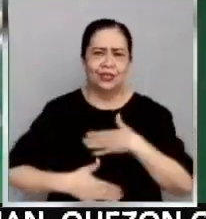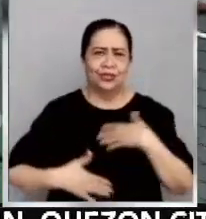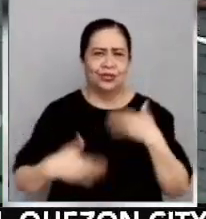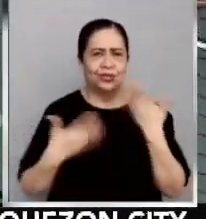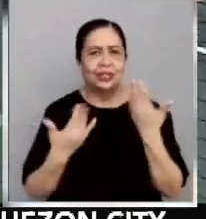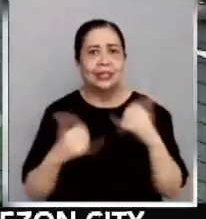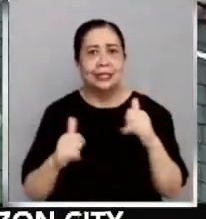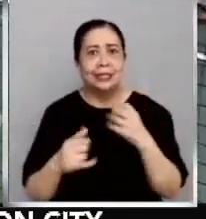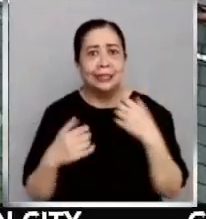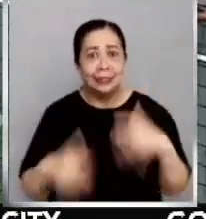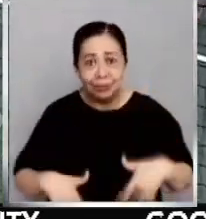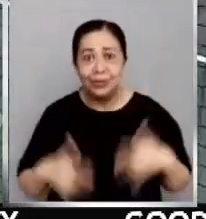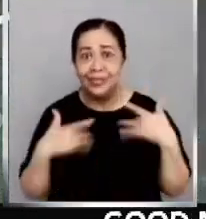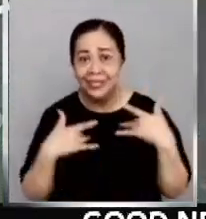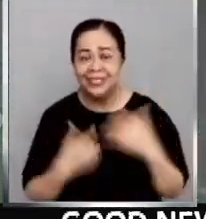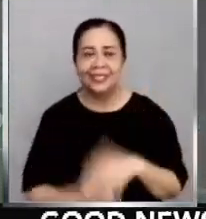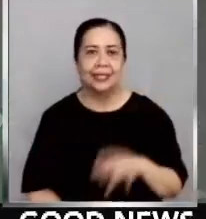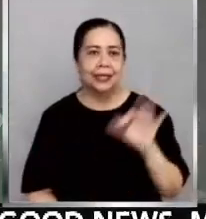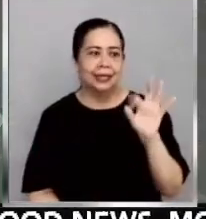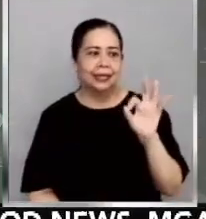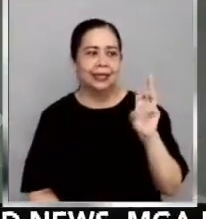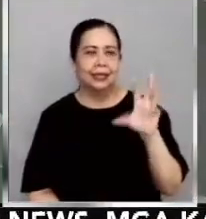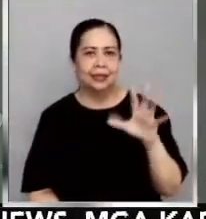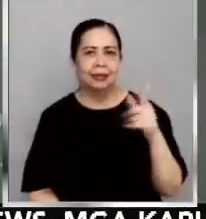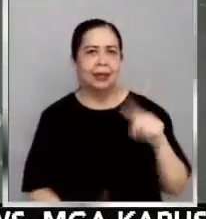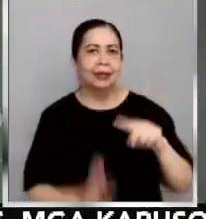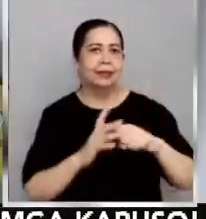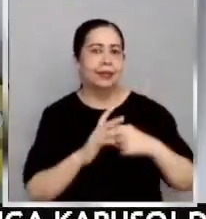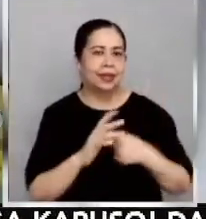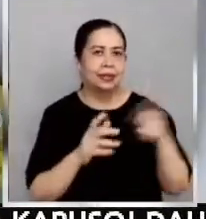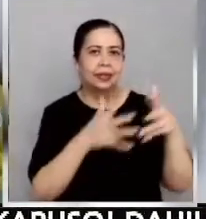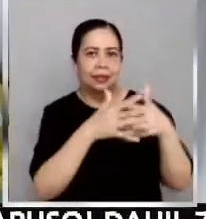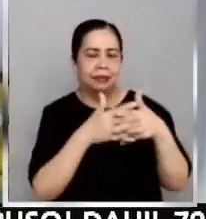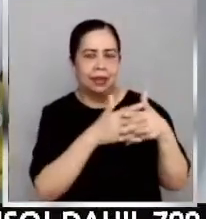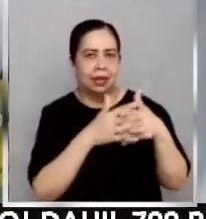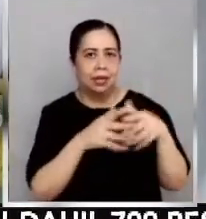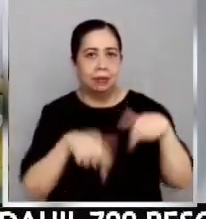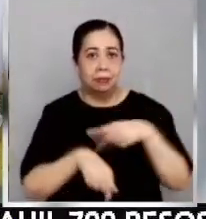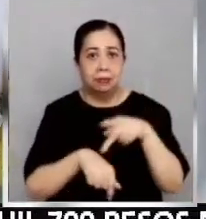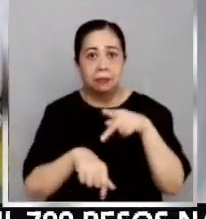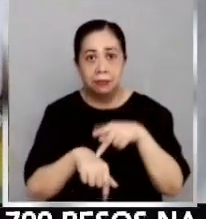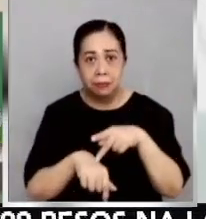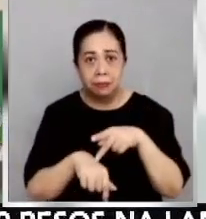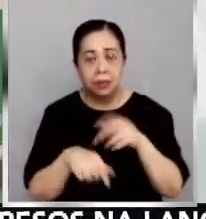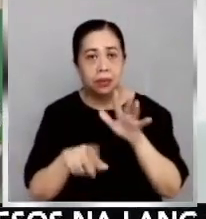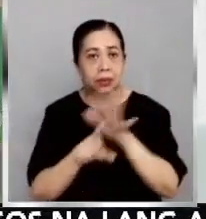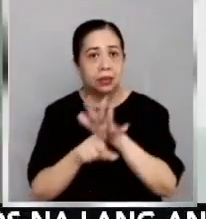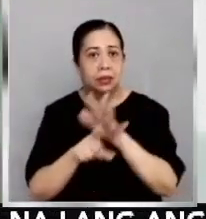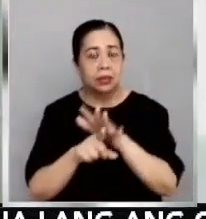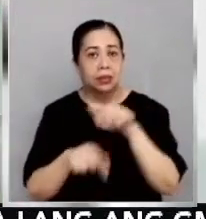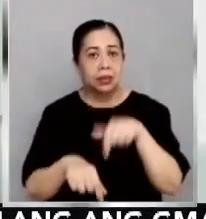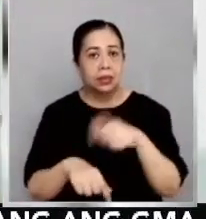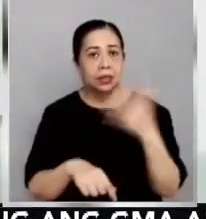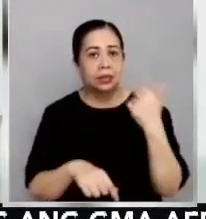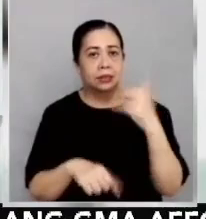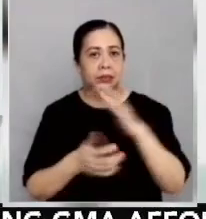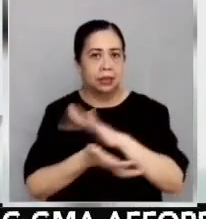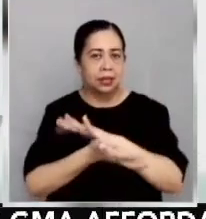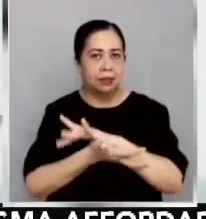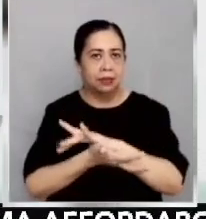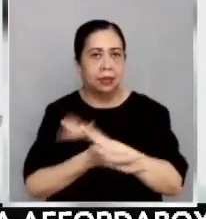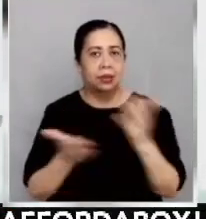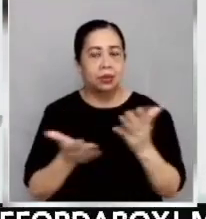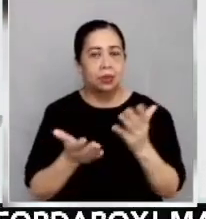kicking. 1965 pa ito nagsimula sa Amerika, pero sa Pilipinas, sumikat ang pickleball nitong pandemya, kung kailan din